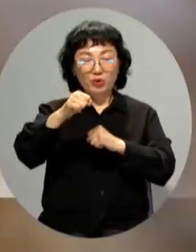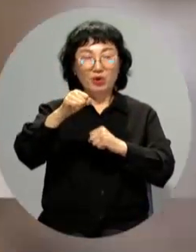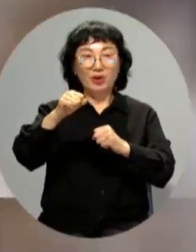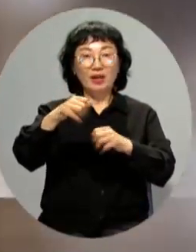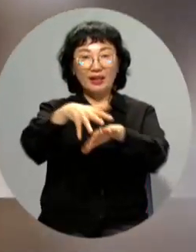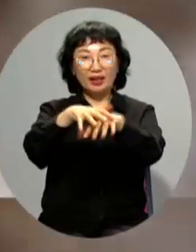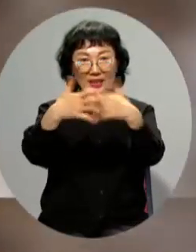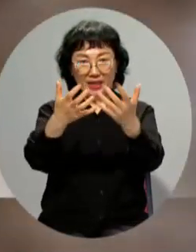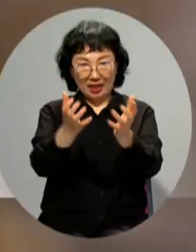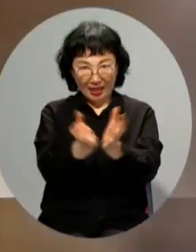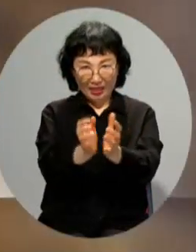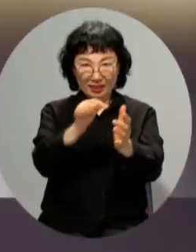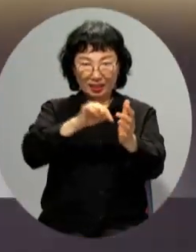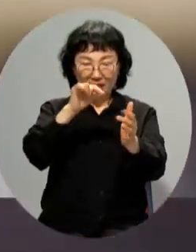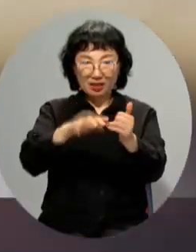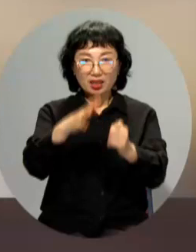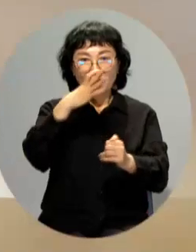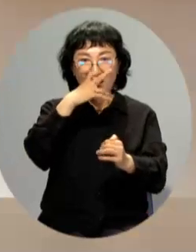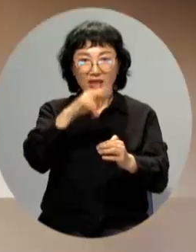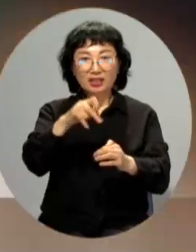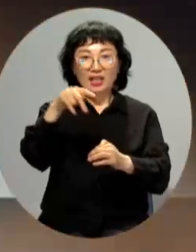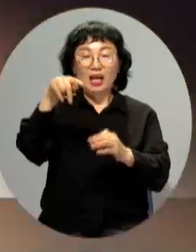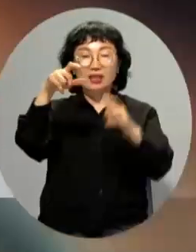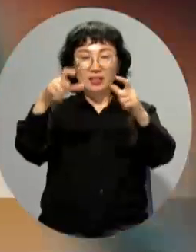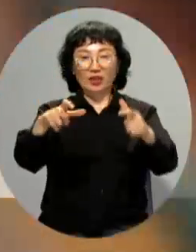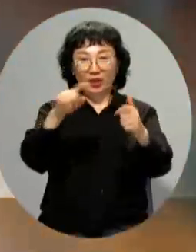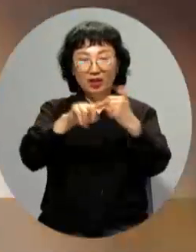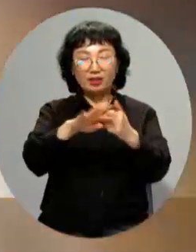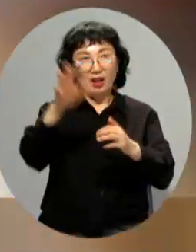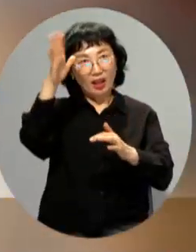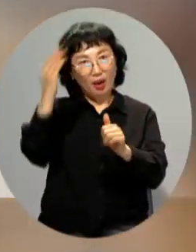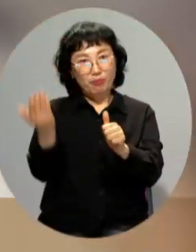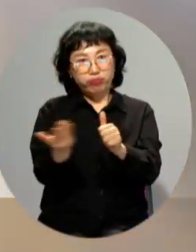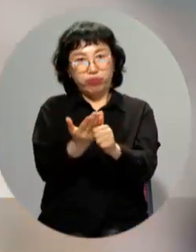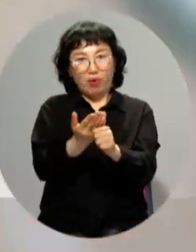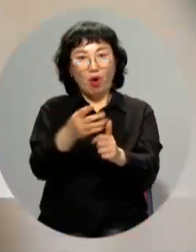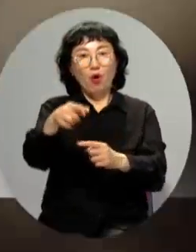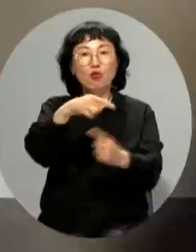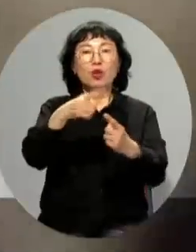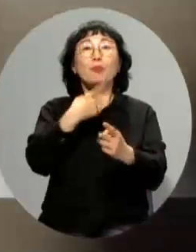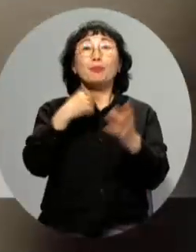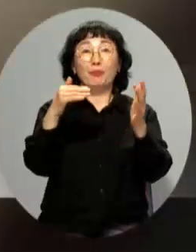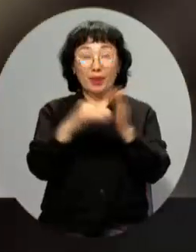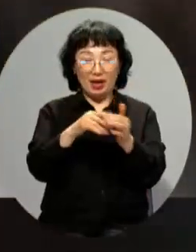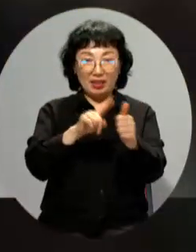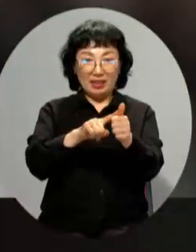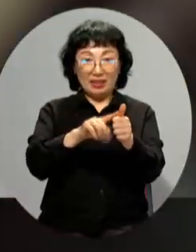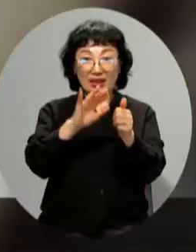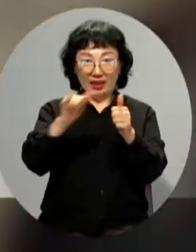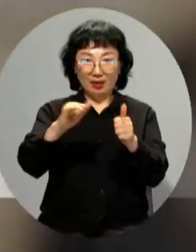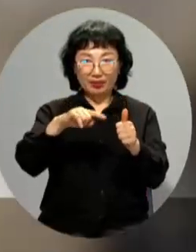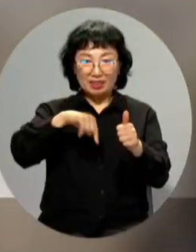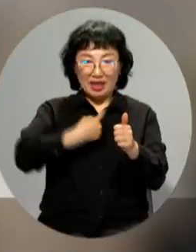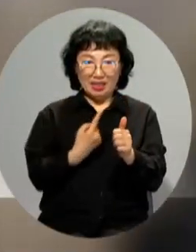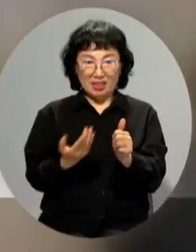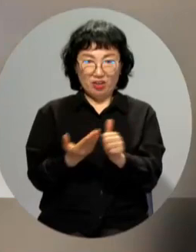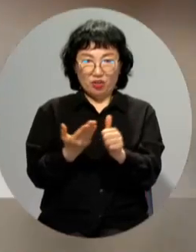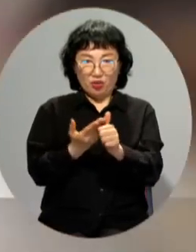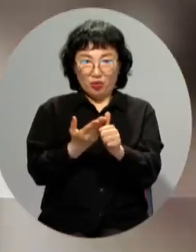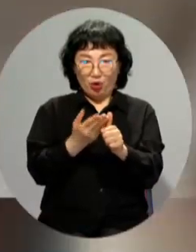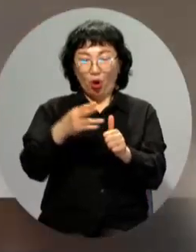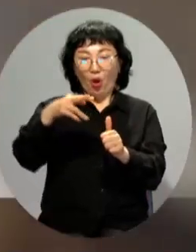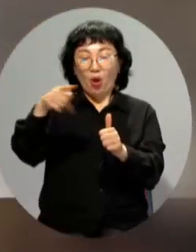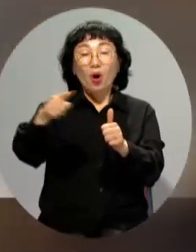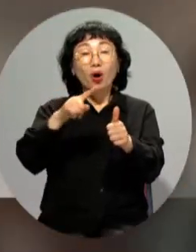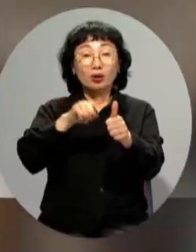단체 케어와치독은 오늘 익산 목천동에서 개 도살장을 운영하던 60대 남성과 자신이 기르던 개를 도살장에